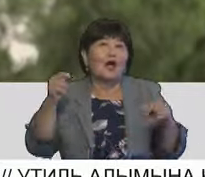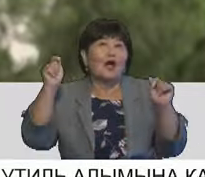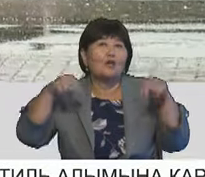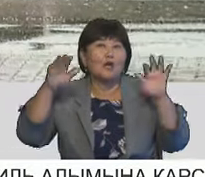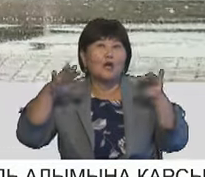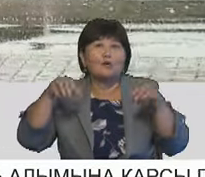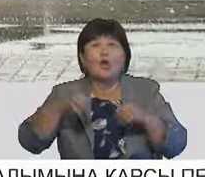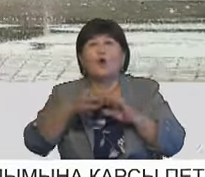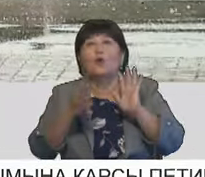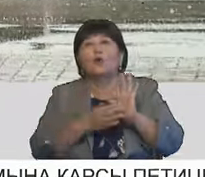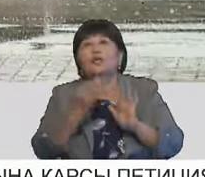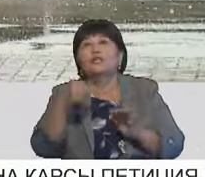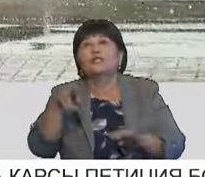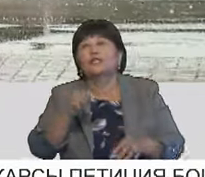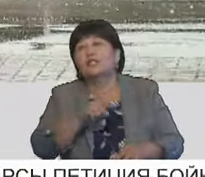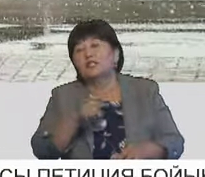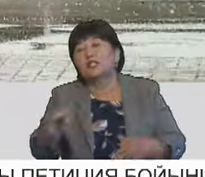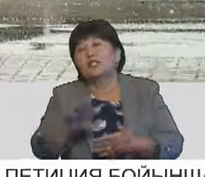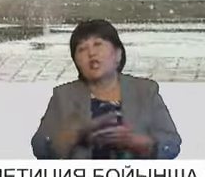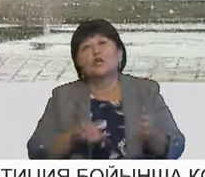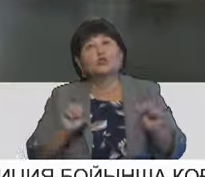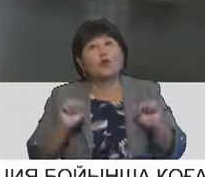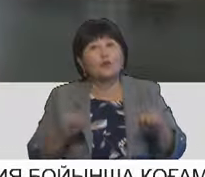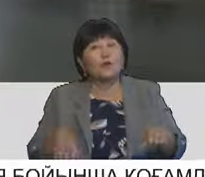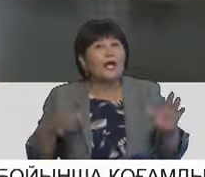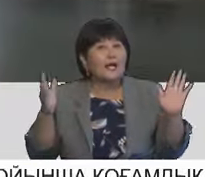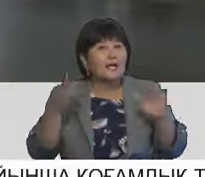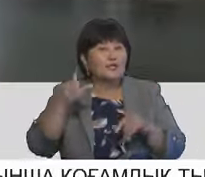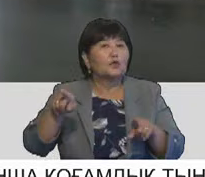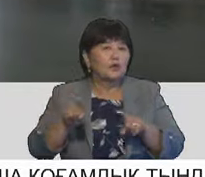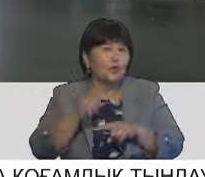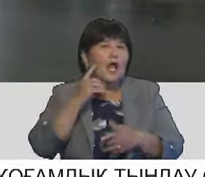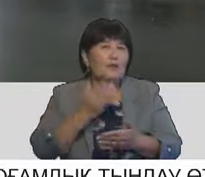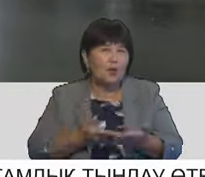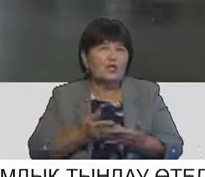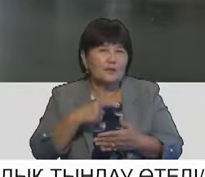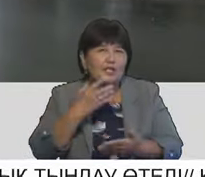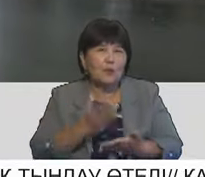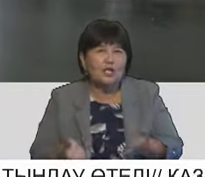күндер 19 шілдеге дейін жалғасуы мүмкін. Синоптиктер солай болжам жасап отыр.